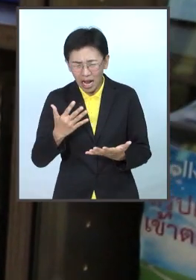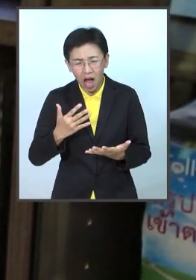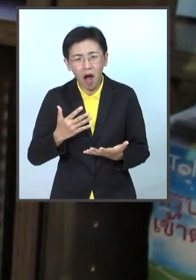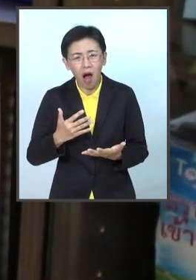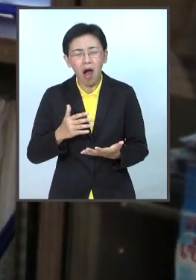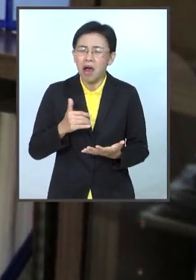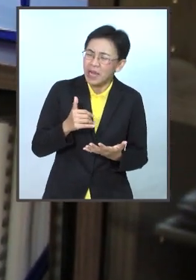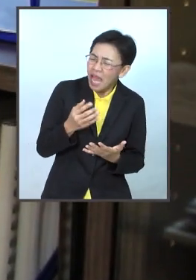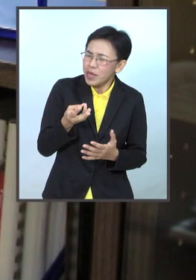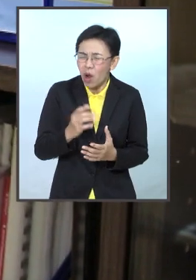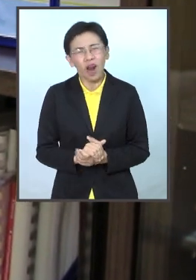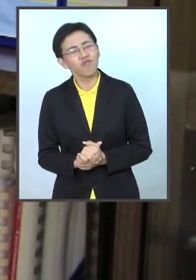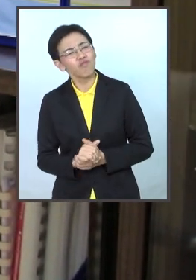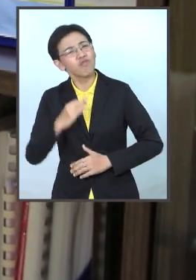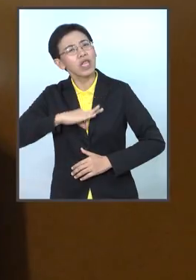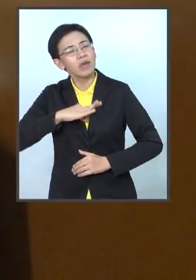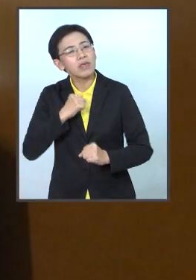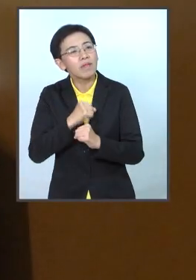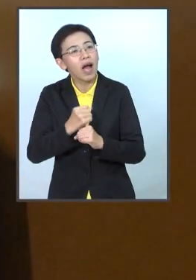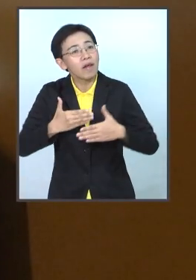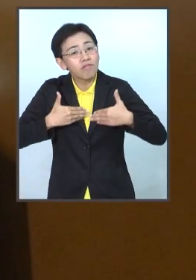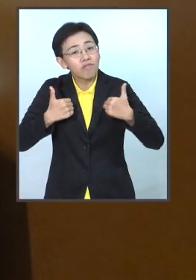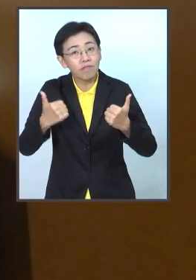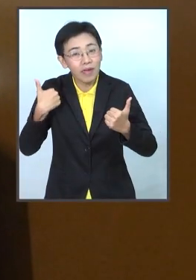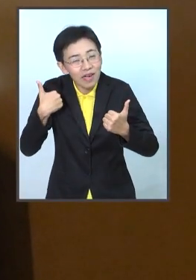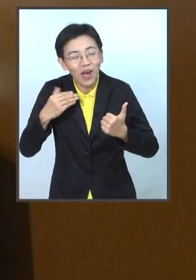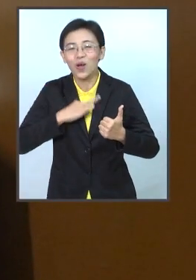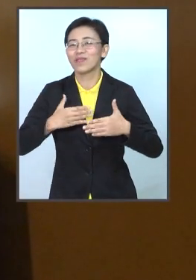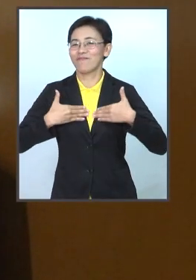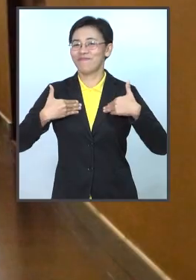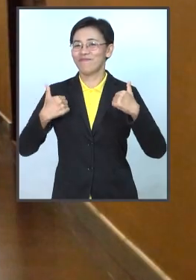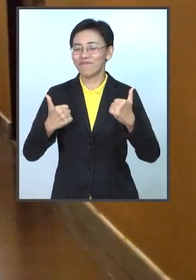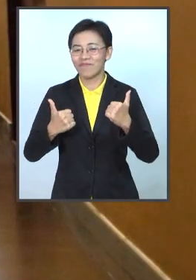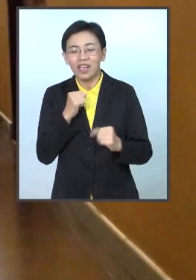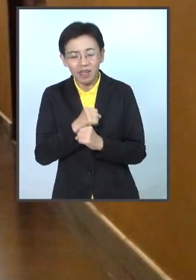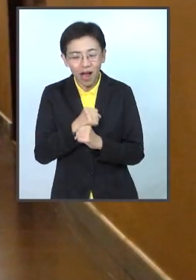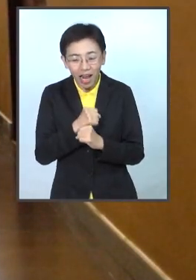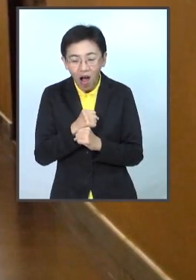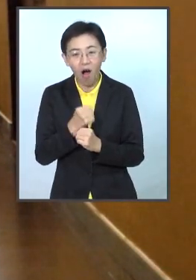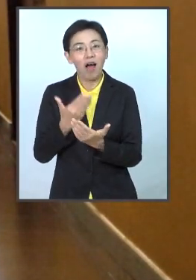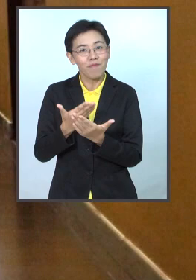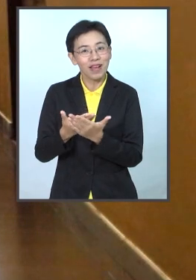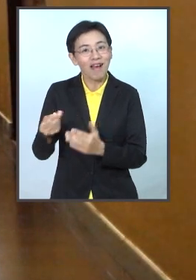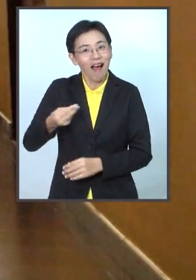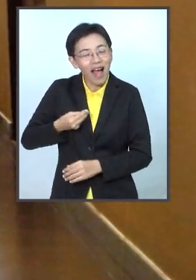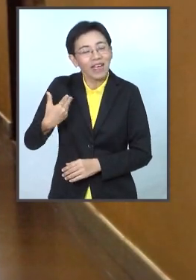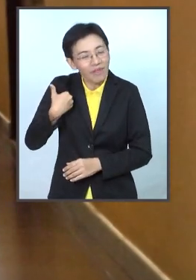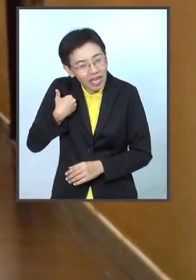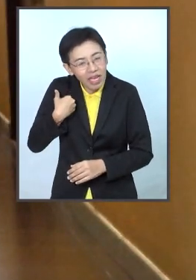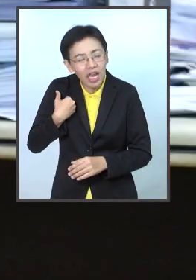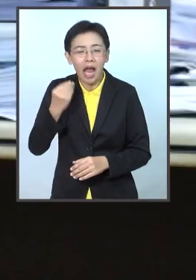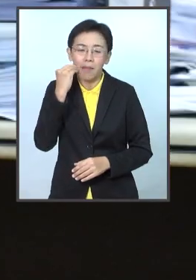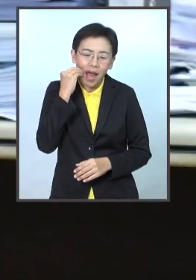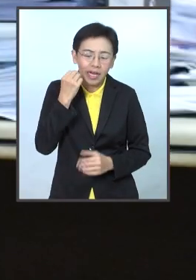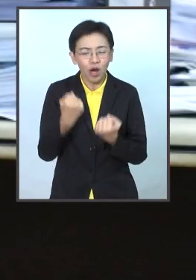ที่เราอาจจะน้อยแต่ว่าถามว่าเราทำงานแล้วมีความสุขไหมมันก็มีความสุขอะเพราะว่างานมันก็ให้เงินเราอะเราก็ทำงาน